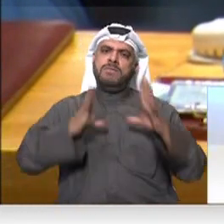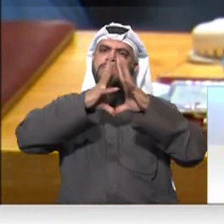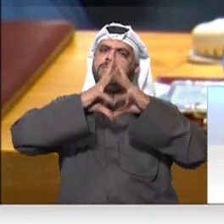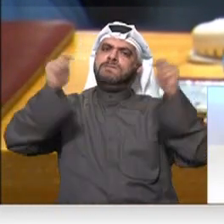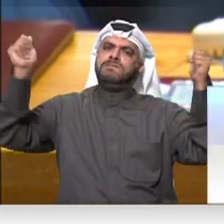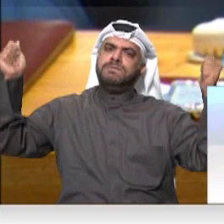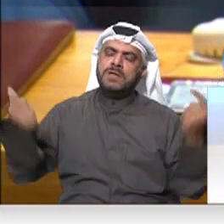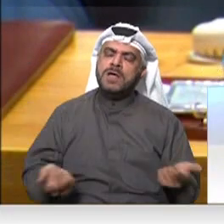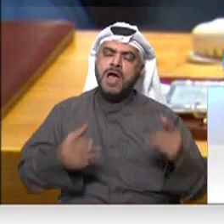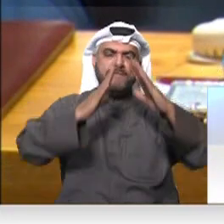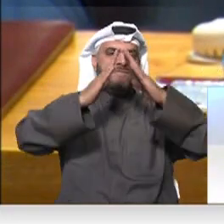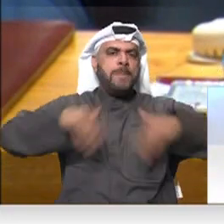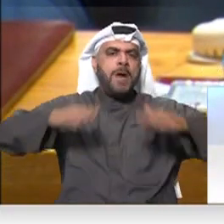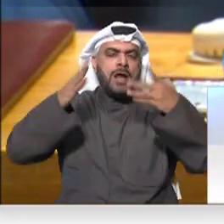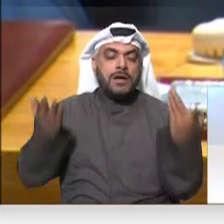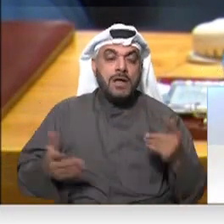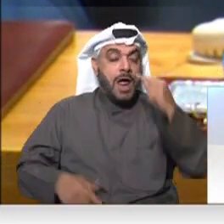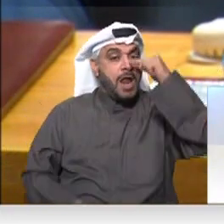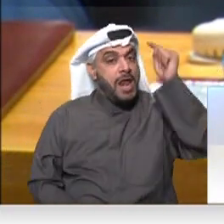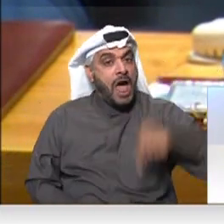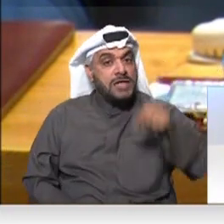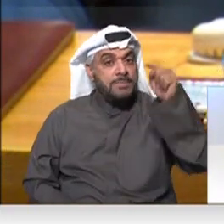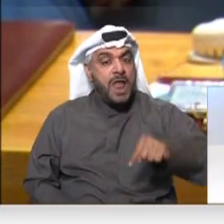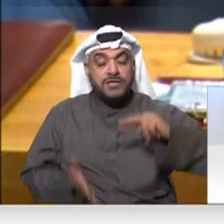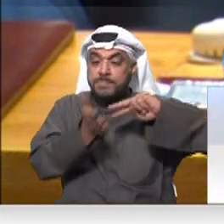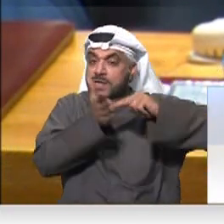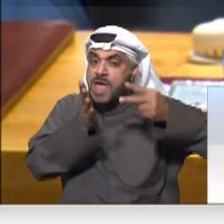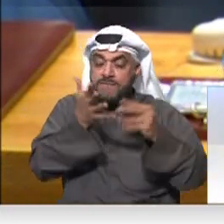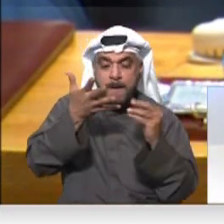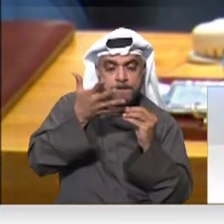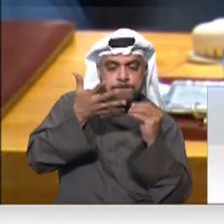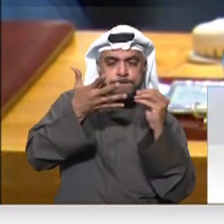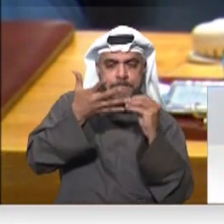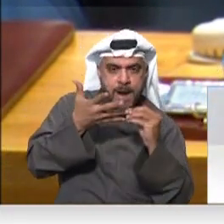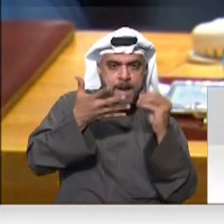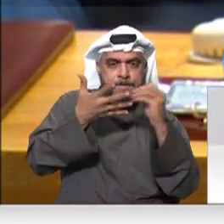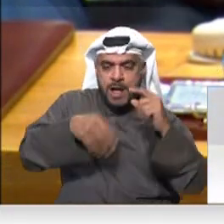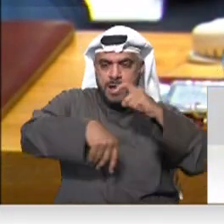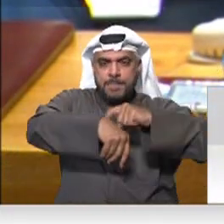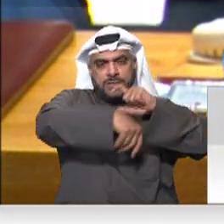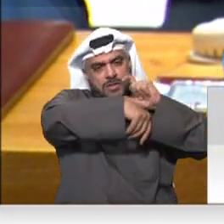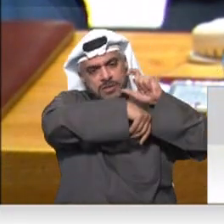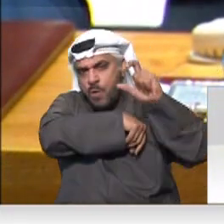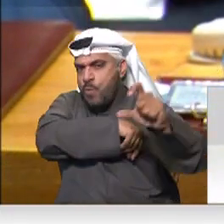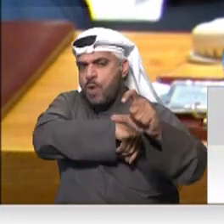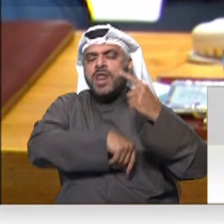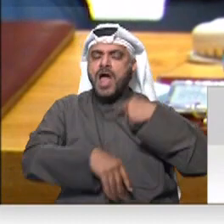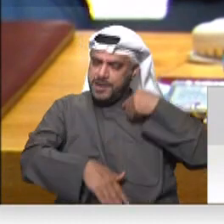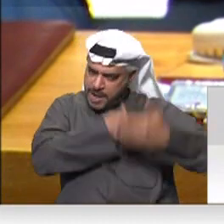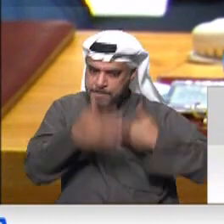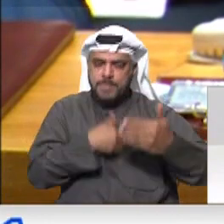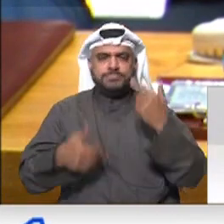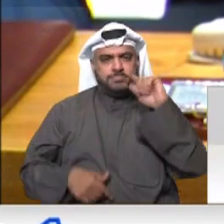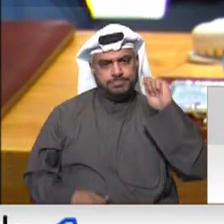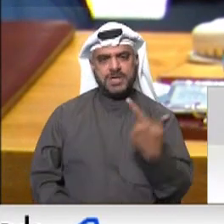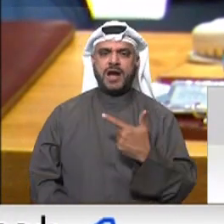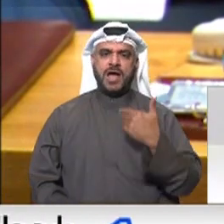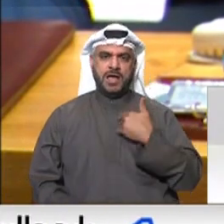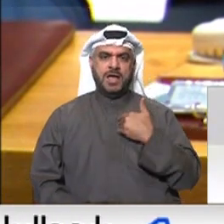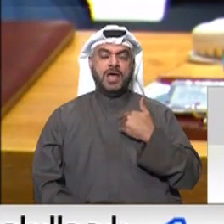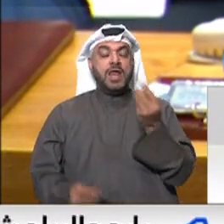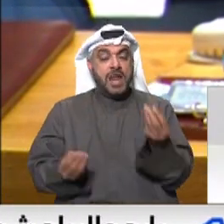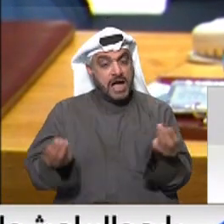بطيء لابد من التخلص من العراقيل البيروقراطيه ولابد من متابعه المسائل غير المحسومه لابد كذلك من